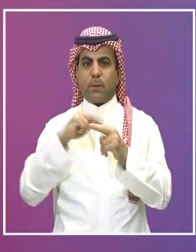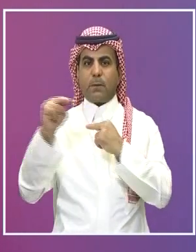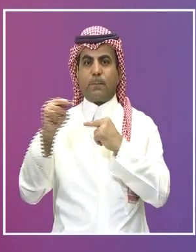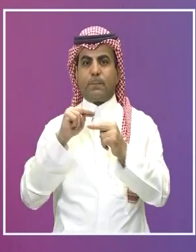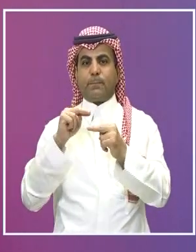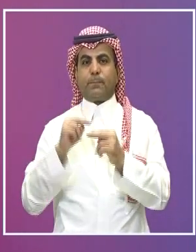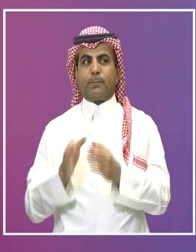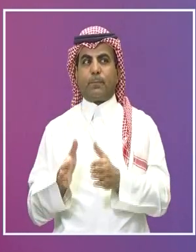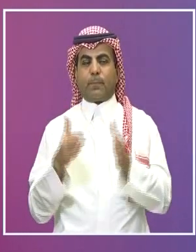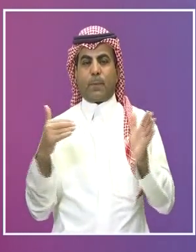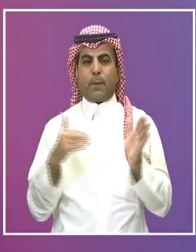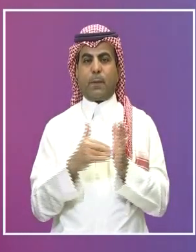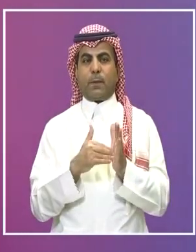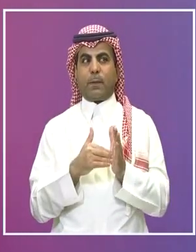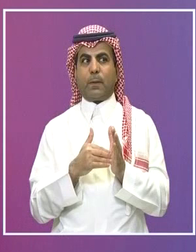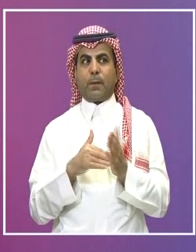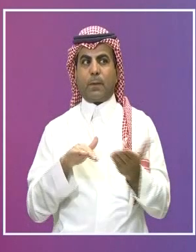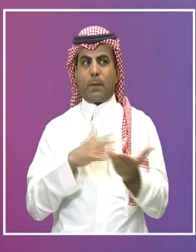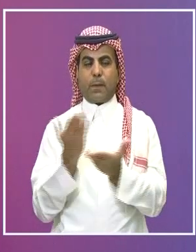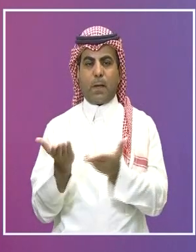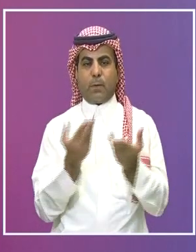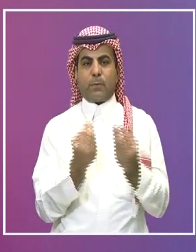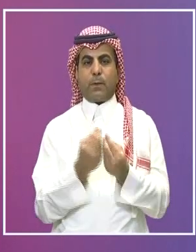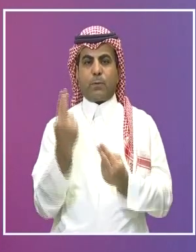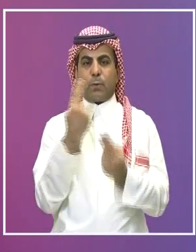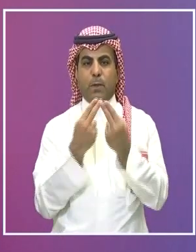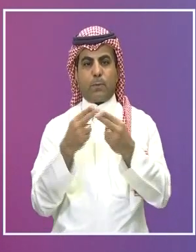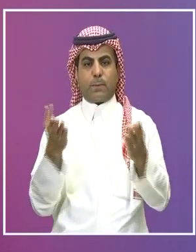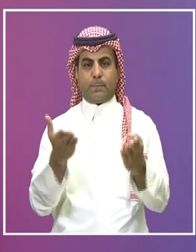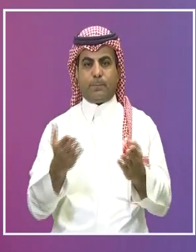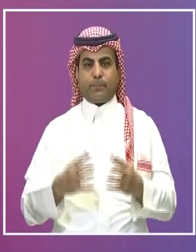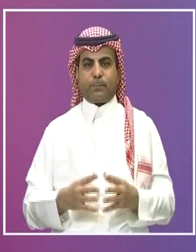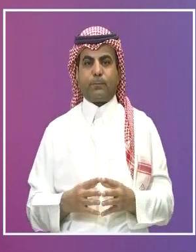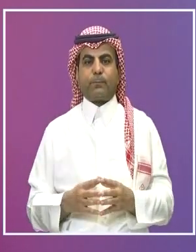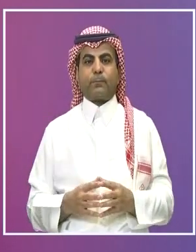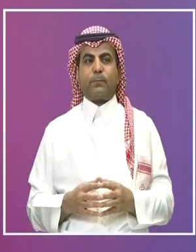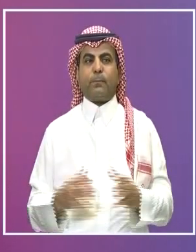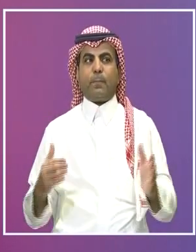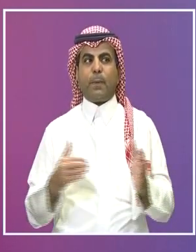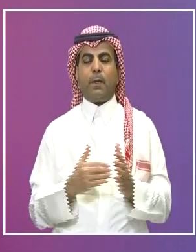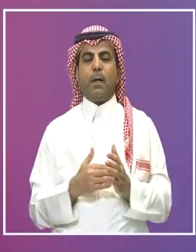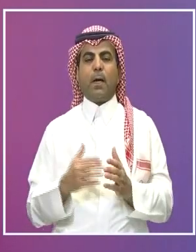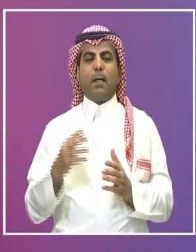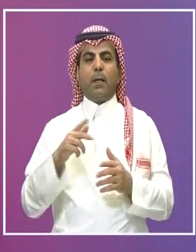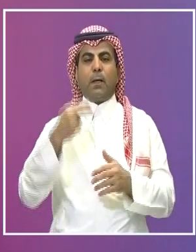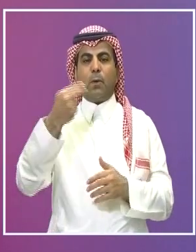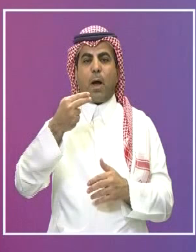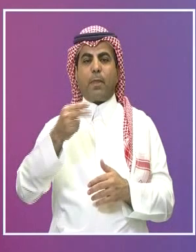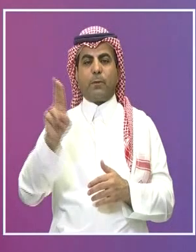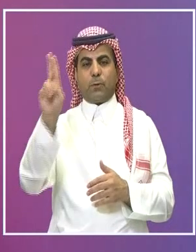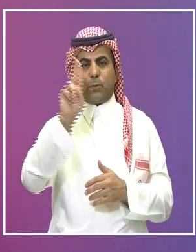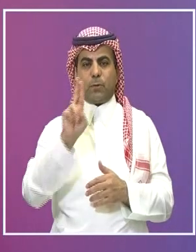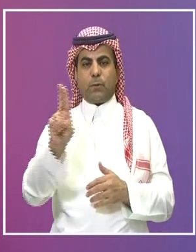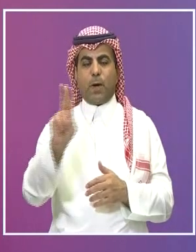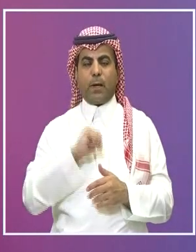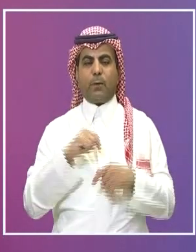الاجتماعي. الآن نصل إلى أسئلة الصحفيين. أمل السعيد، صحيفة عكاظ. سؤال موجه لمتحدث